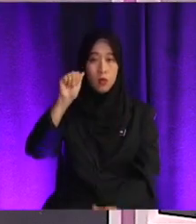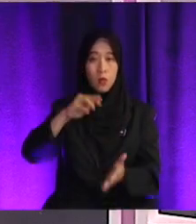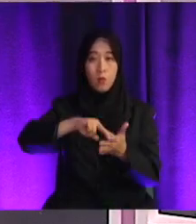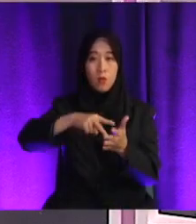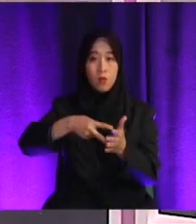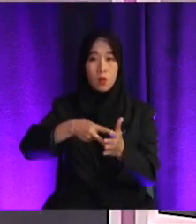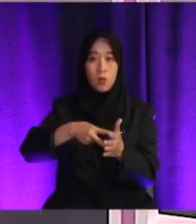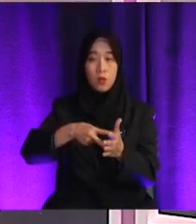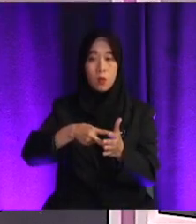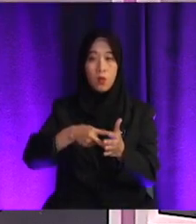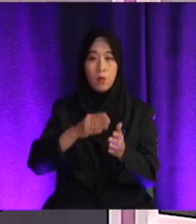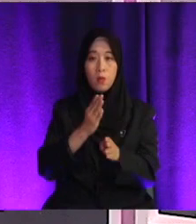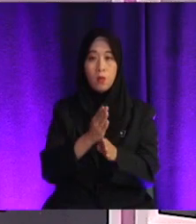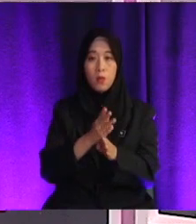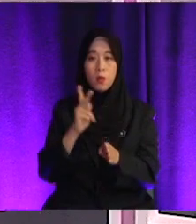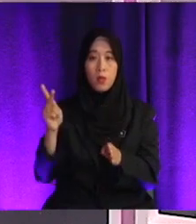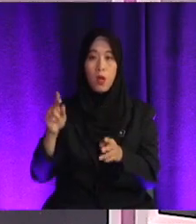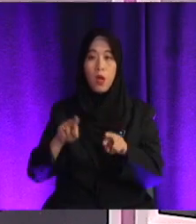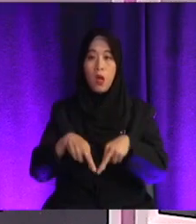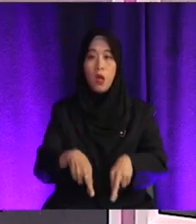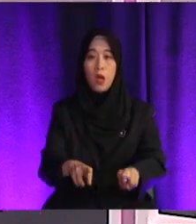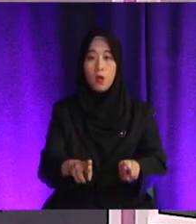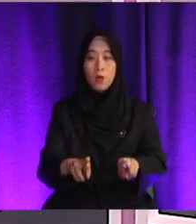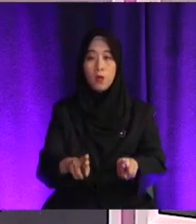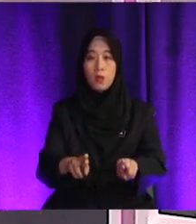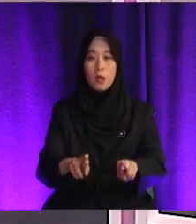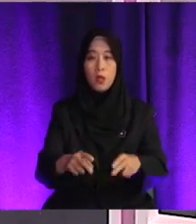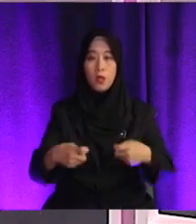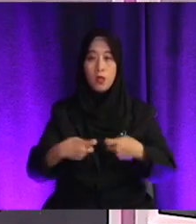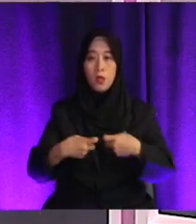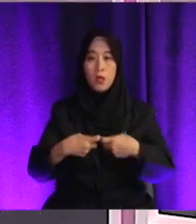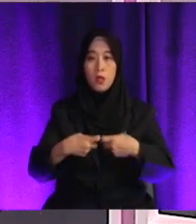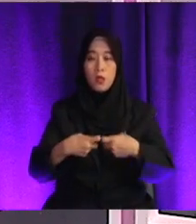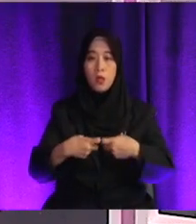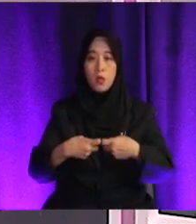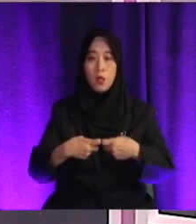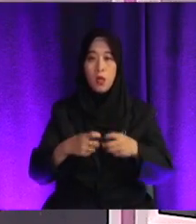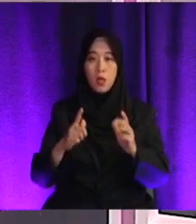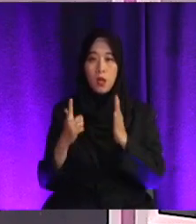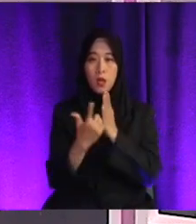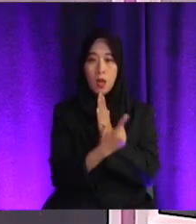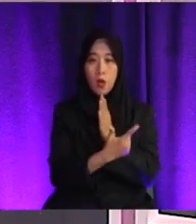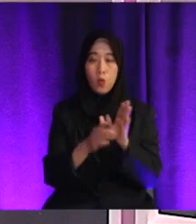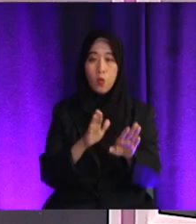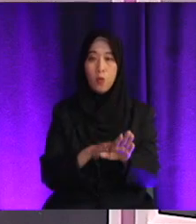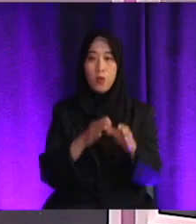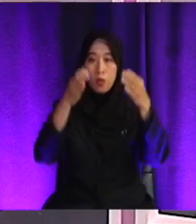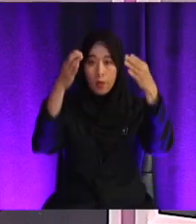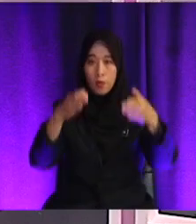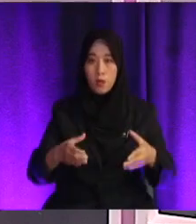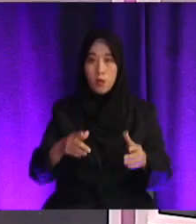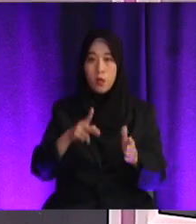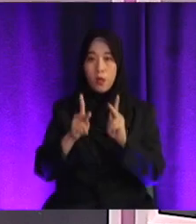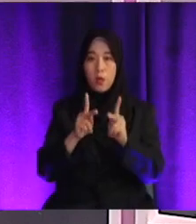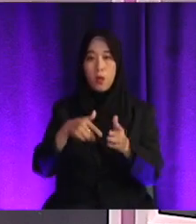membenarkan arus elektrik yang lalu pada badan dia sampai 5 ampere je. Jika lebih daripada